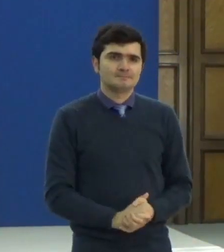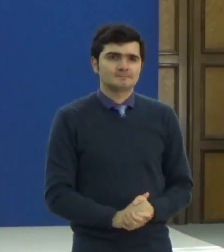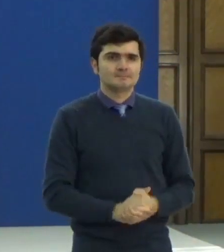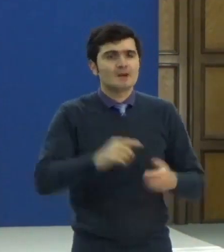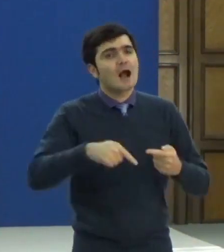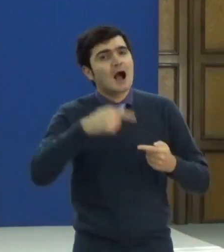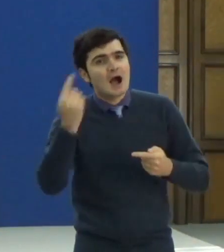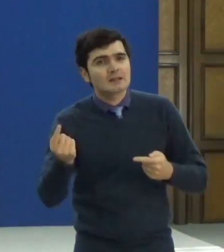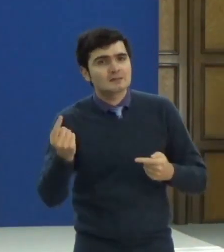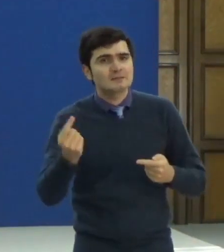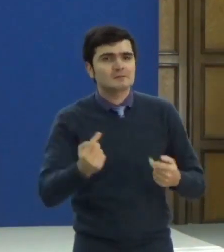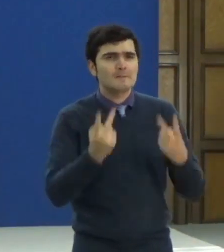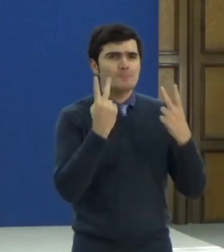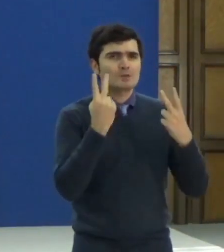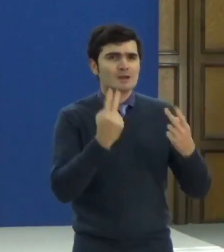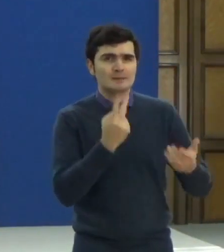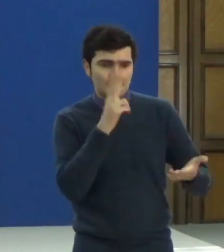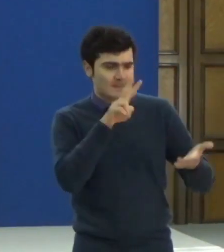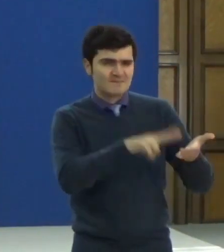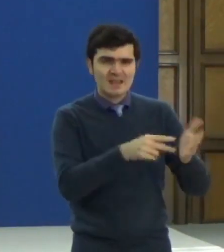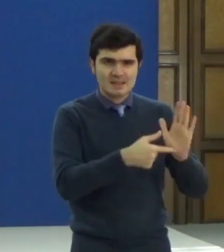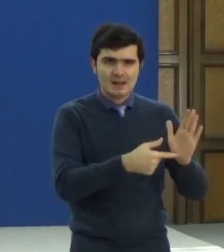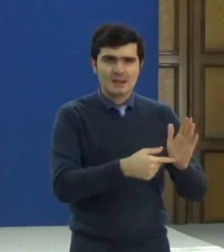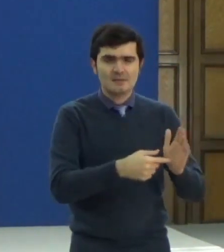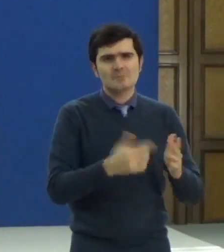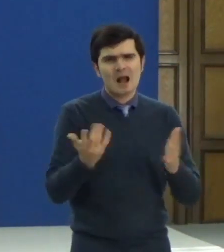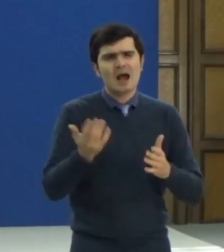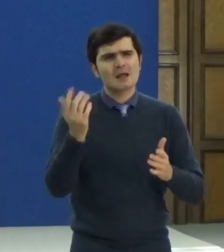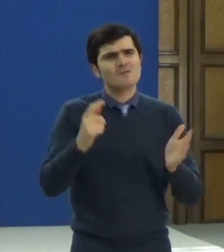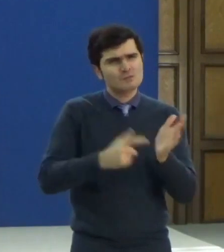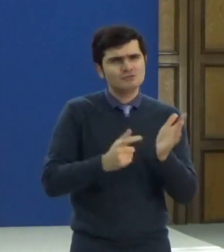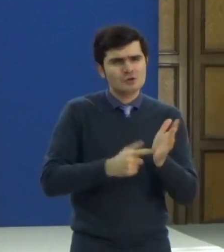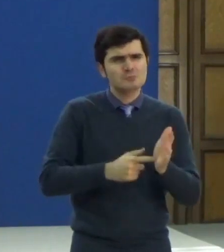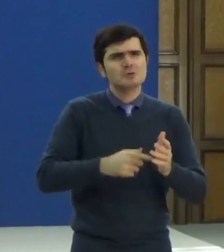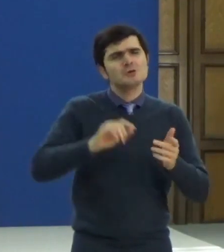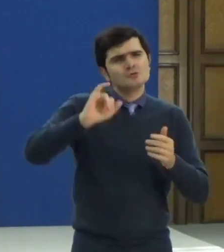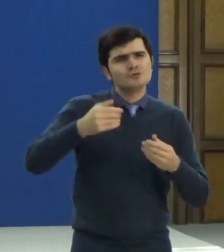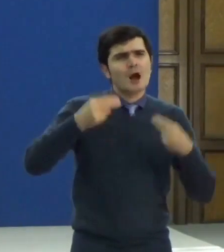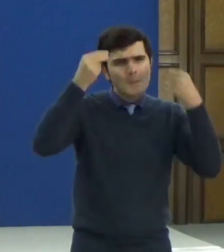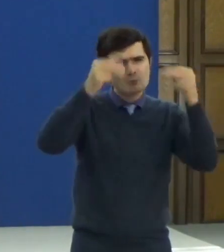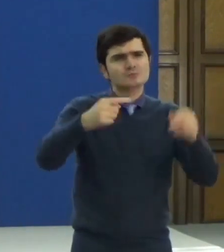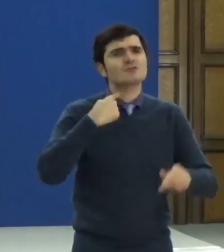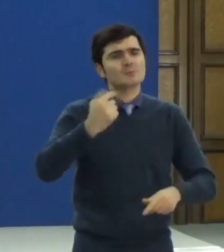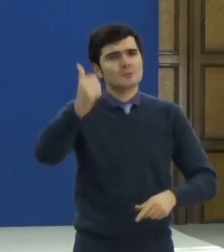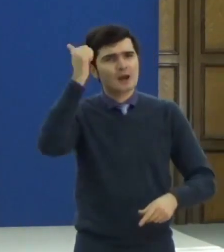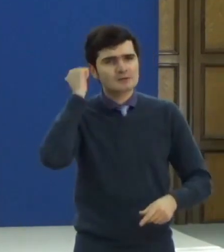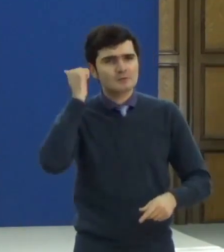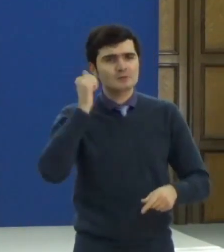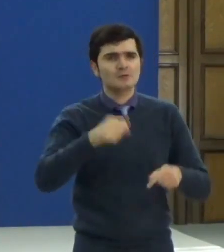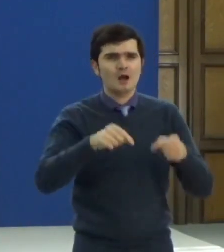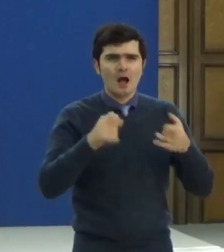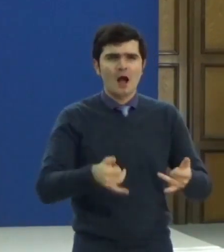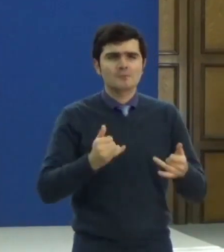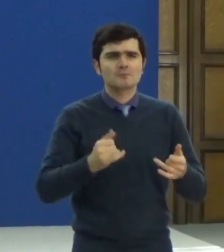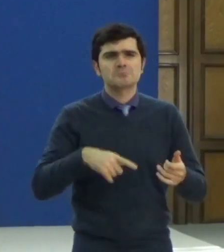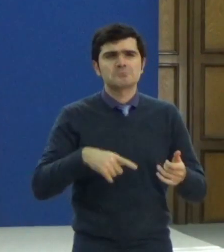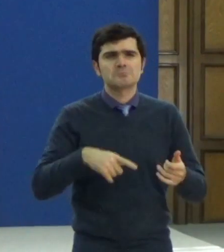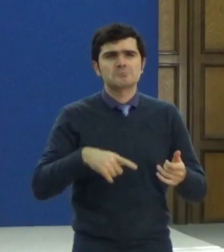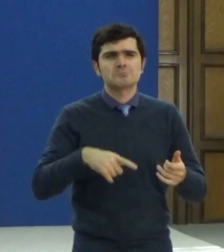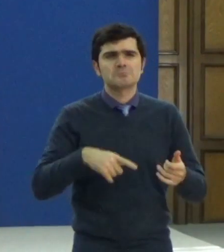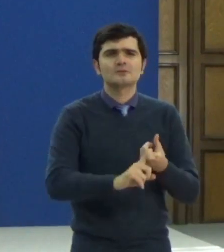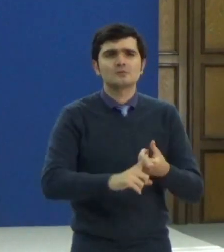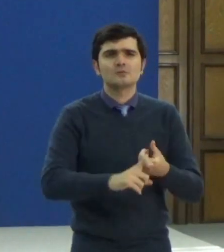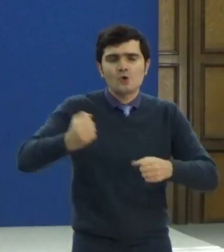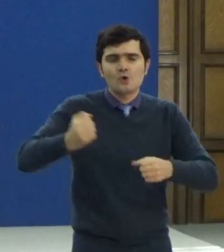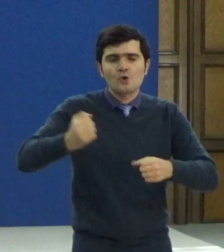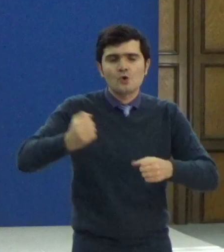O altă prevedere importantă, solicitată sau anunțată chiar de săptămâna trecută, este legată de